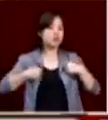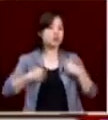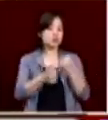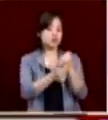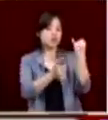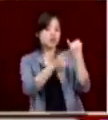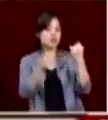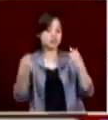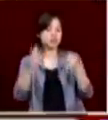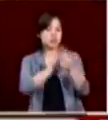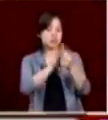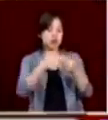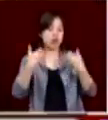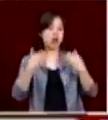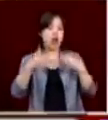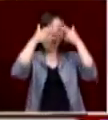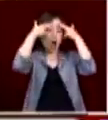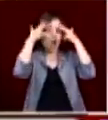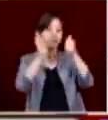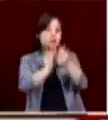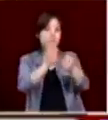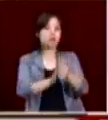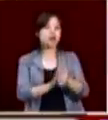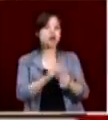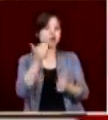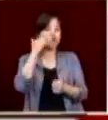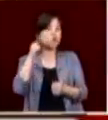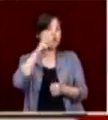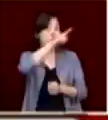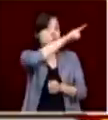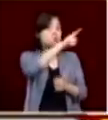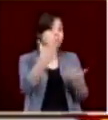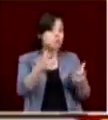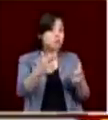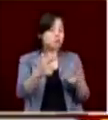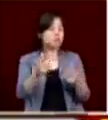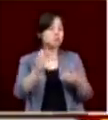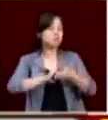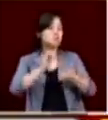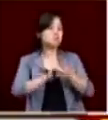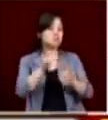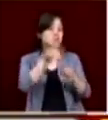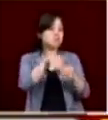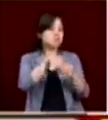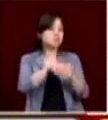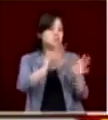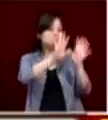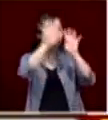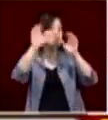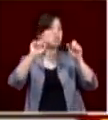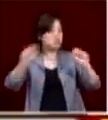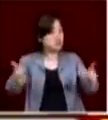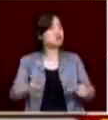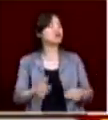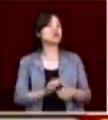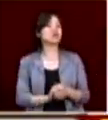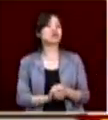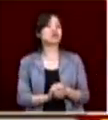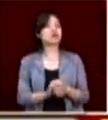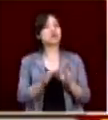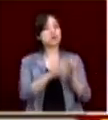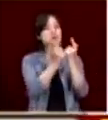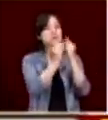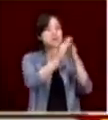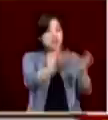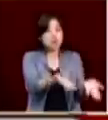票，嘛拢在为郝龙斌。实在讲，若毋是六千支五都选情选的结果，拢无共款。啊嘛，因为台北市